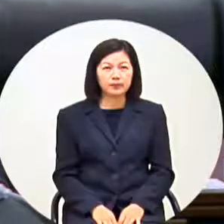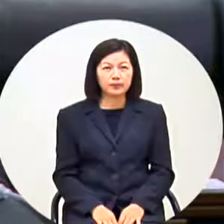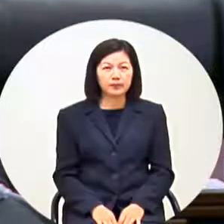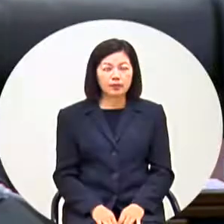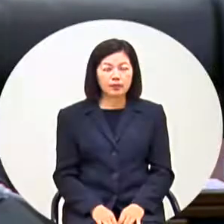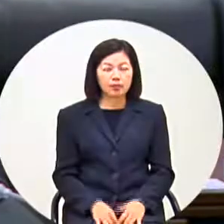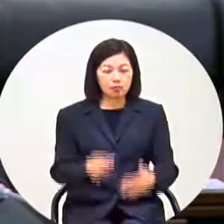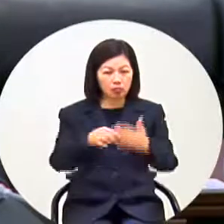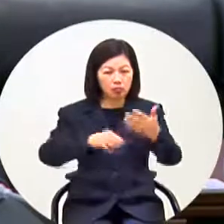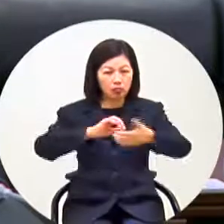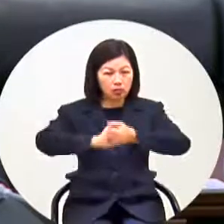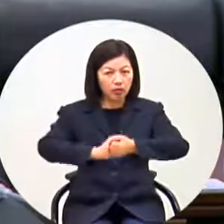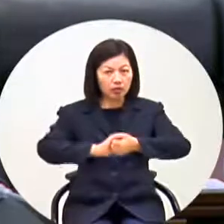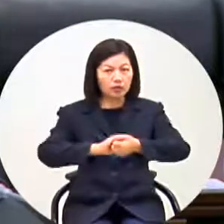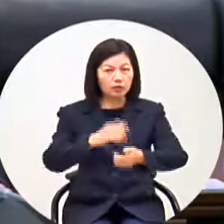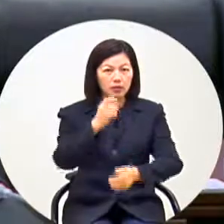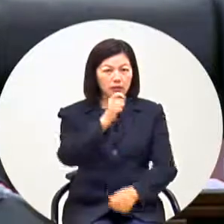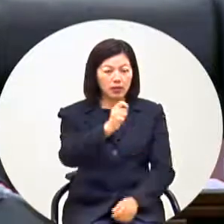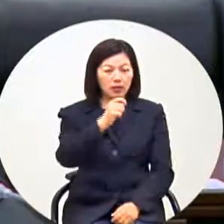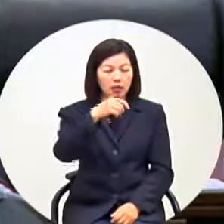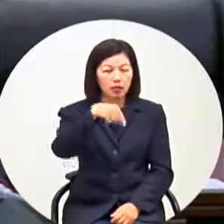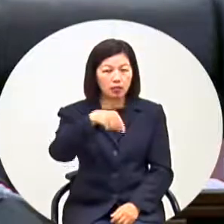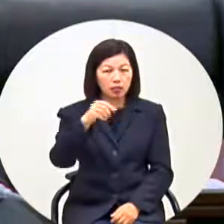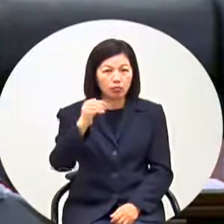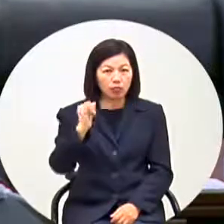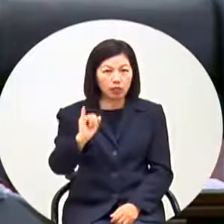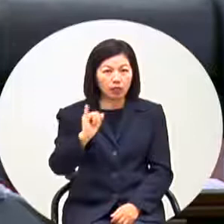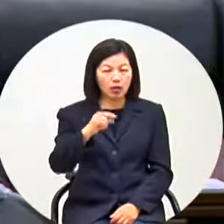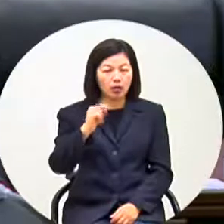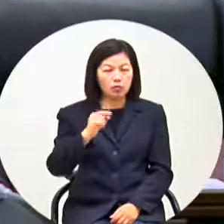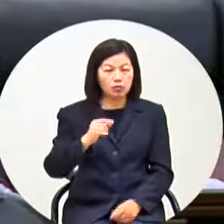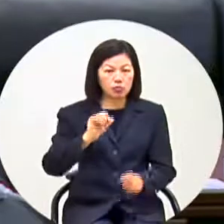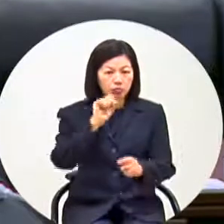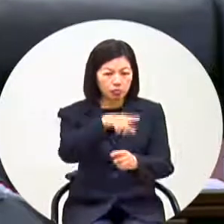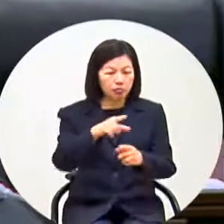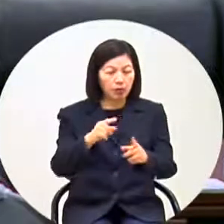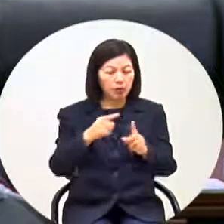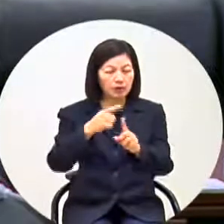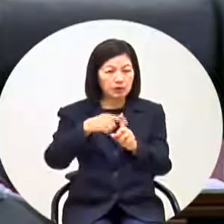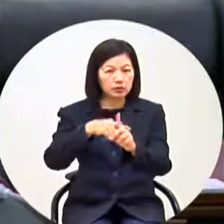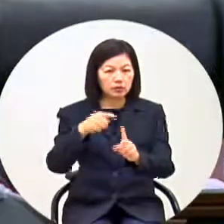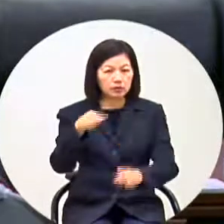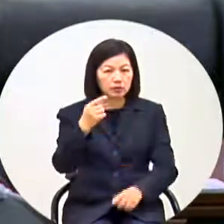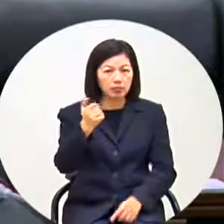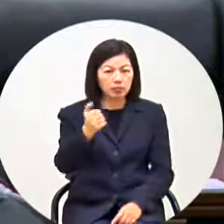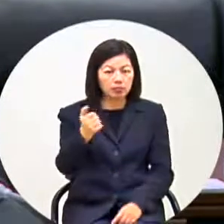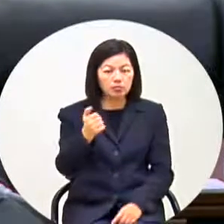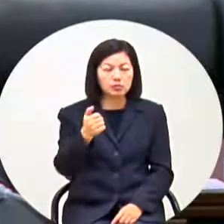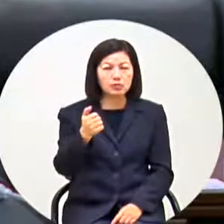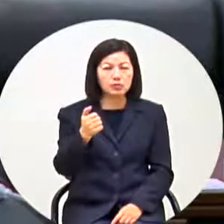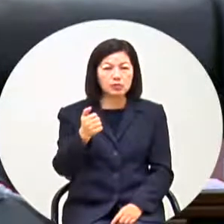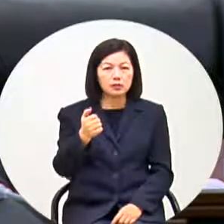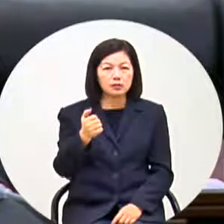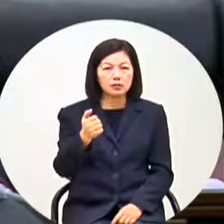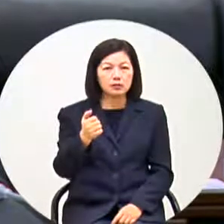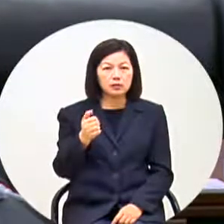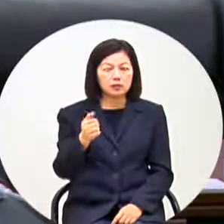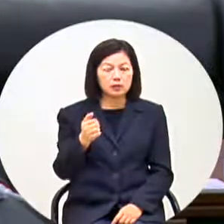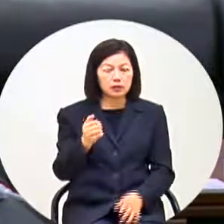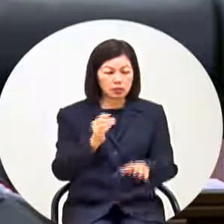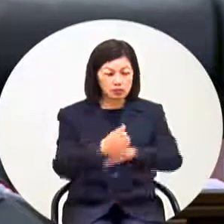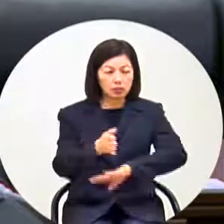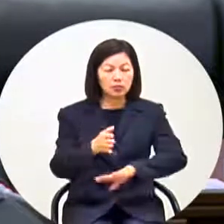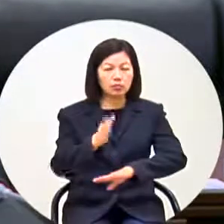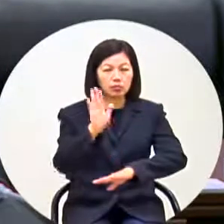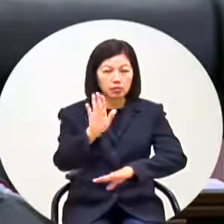说 AQI 如果大于150的数据了哈，那只要超过150的数据，我们就要让